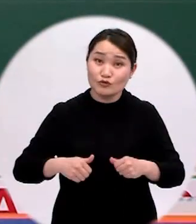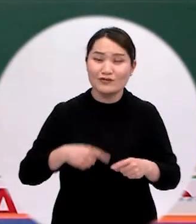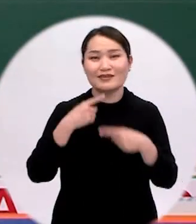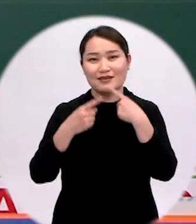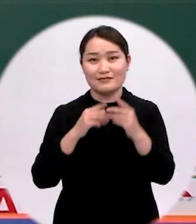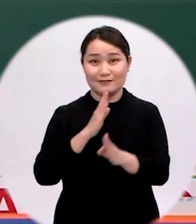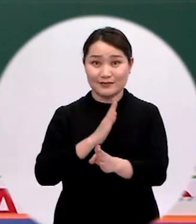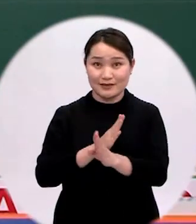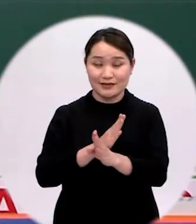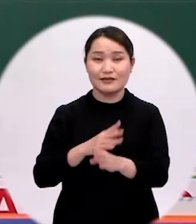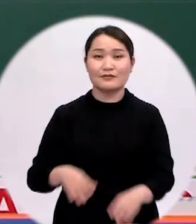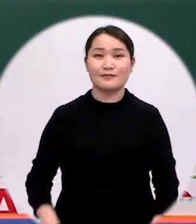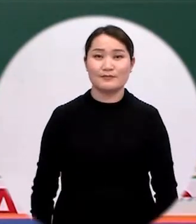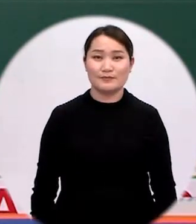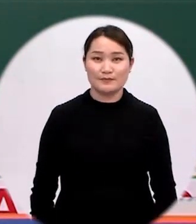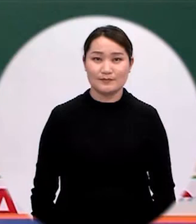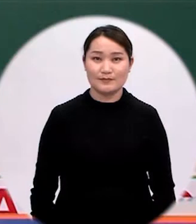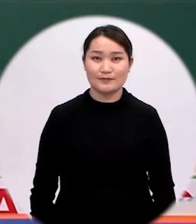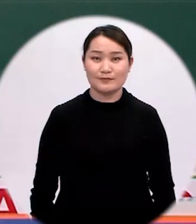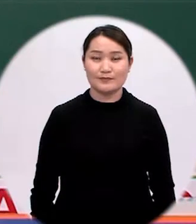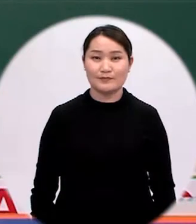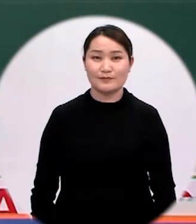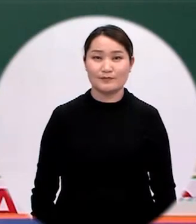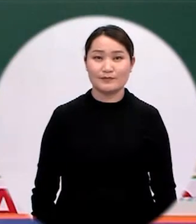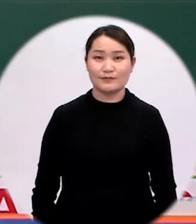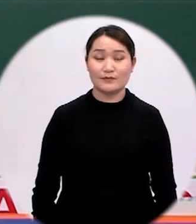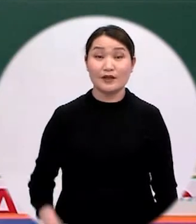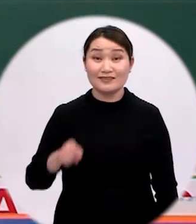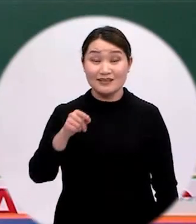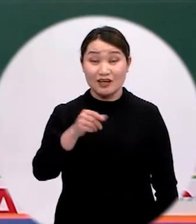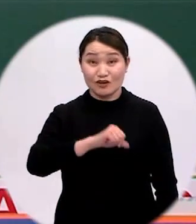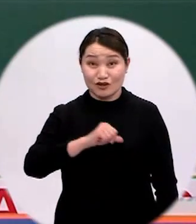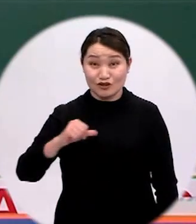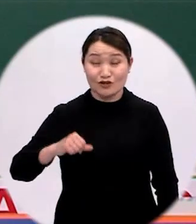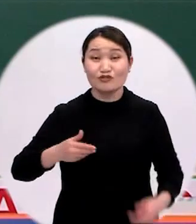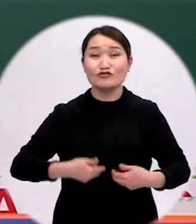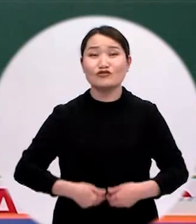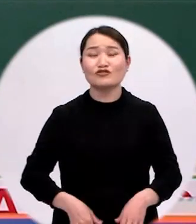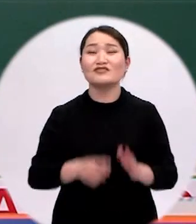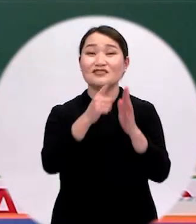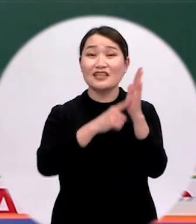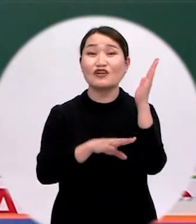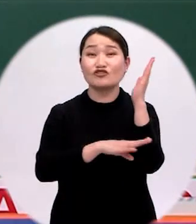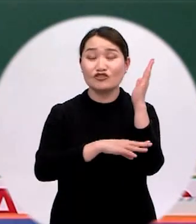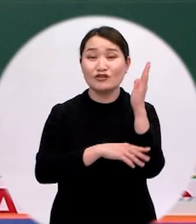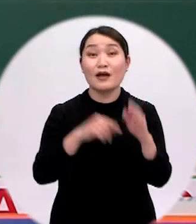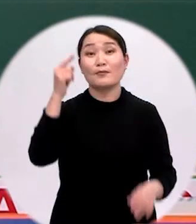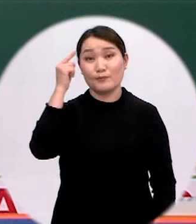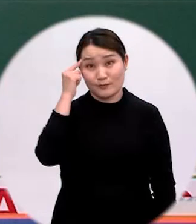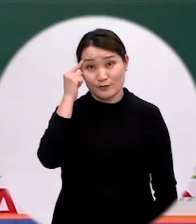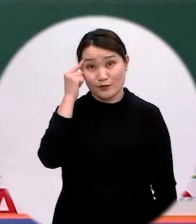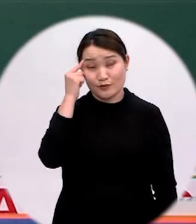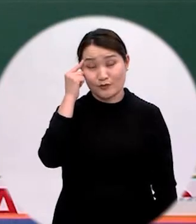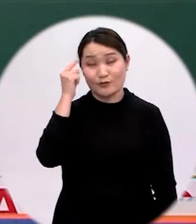вэ зэргийг ярилцлаа. Чи өөрөө хэдэн сарын хэдэн төрсөн бэ? Төрсөн сар